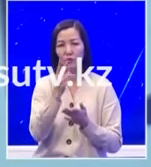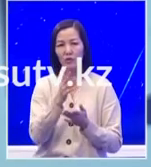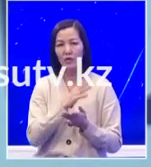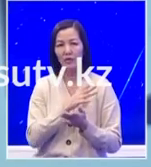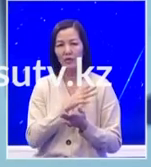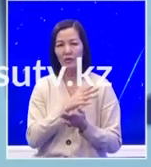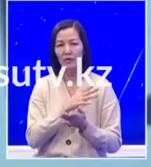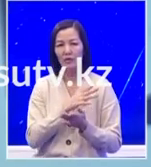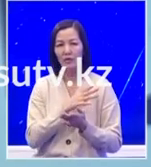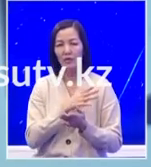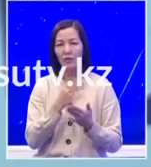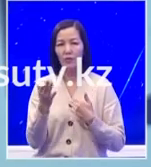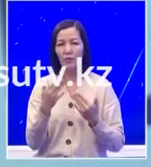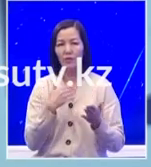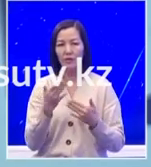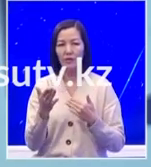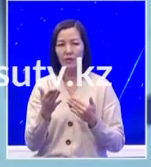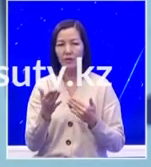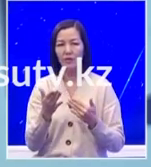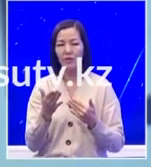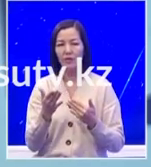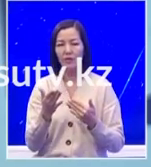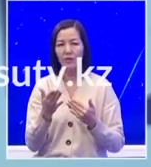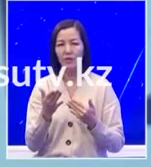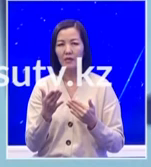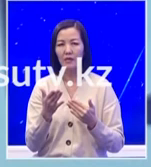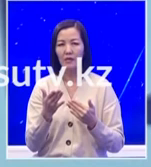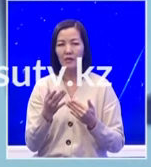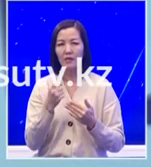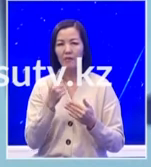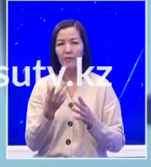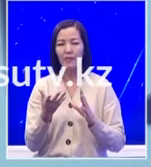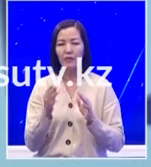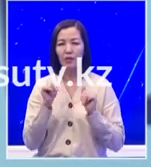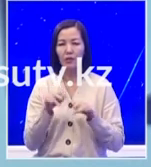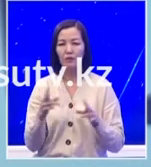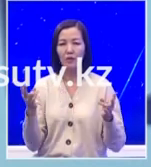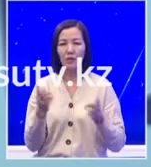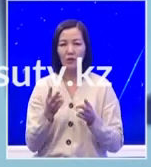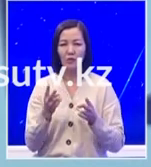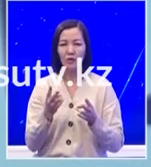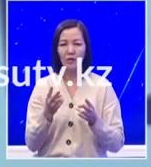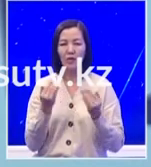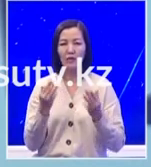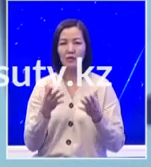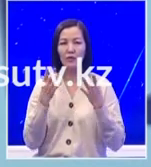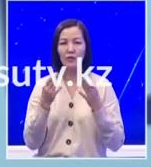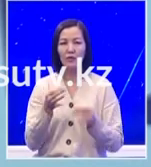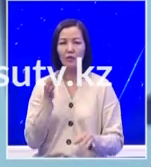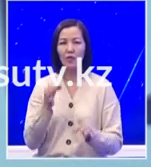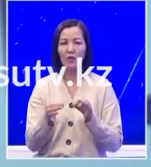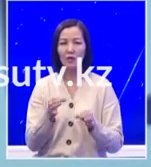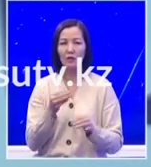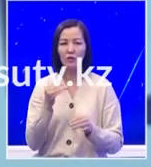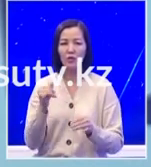барлығын өзара миксовать етіп, бір нәтижеге, бір шешімге келу үшін қазіргі таңда Талдықорған қаласында